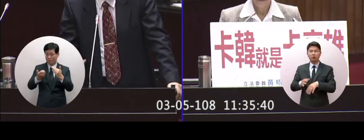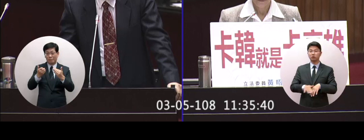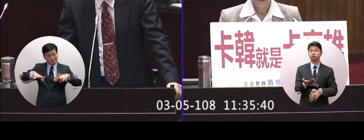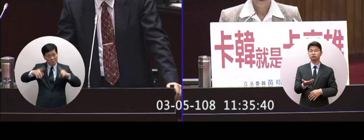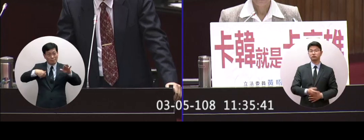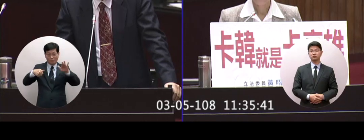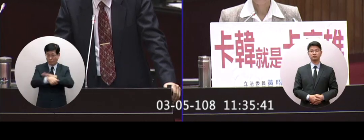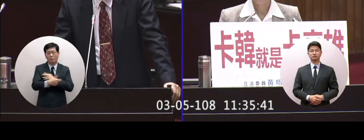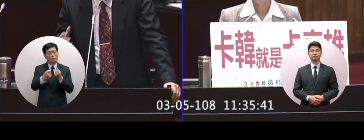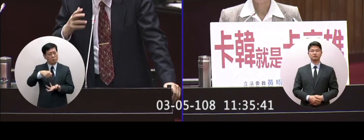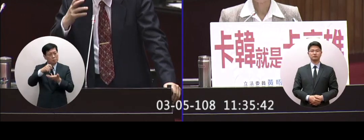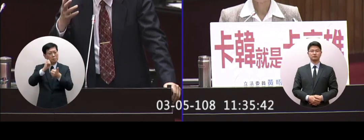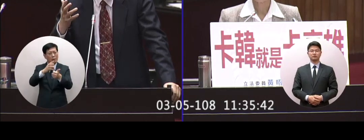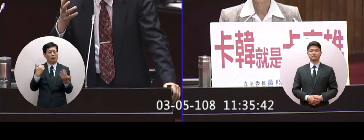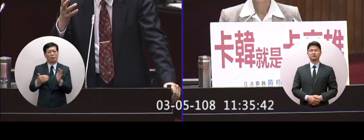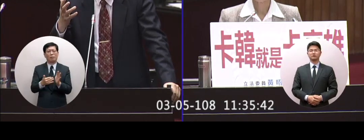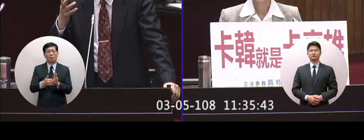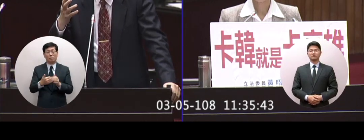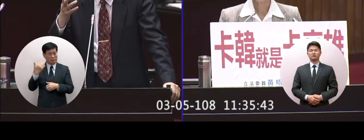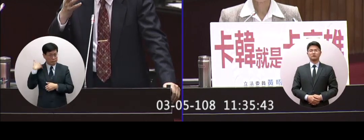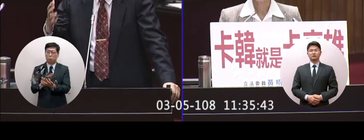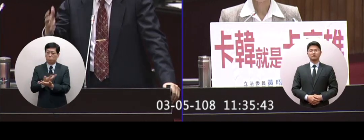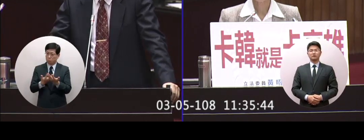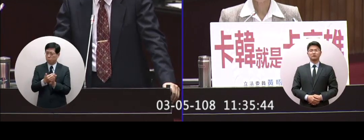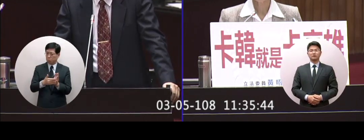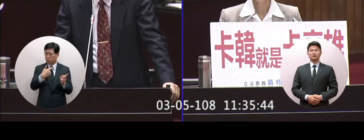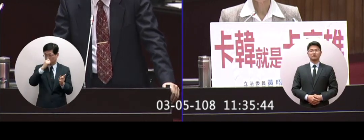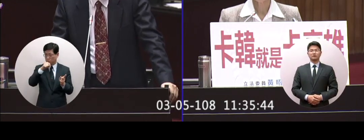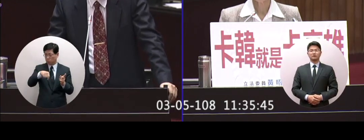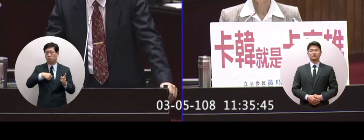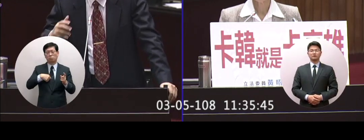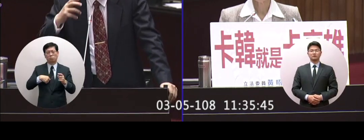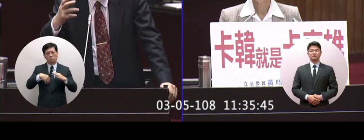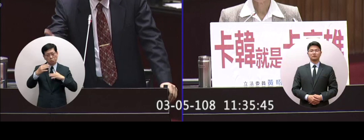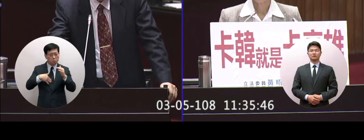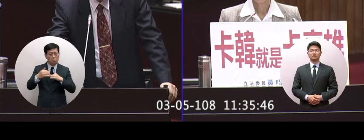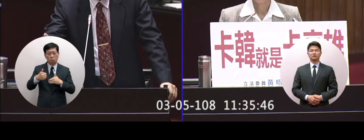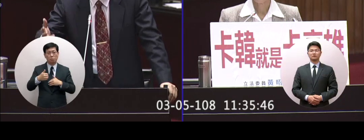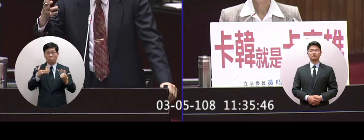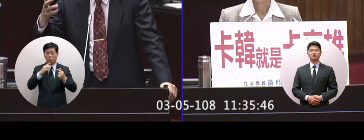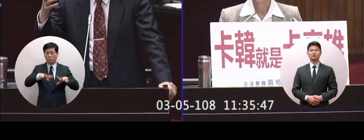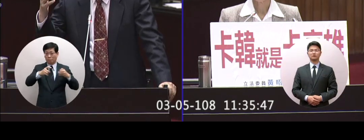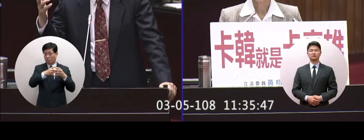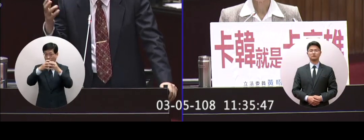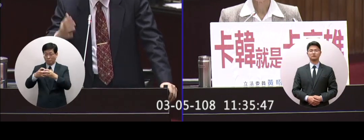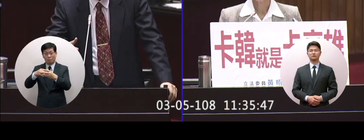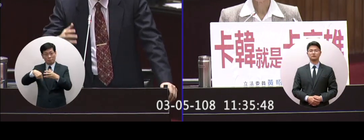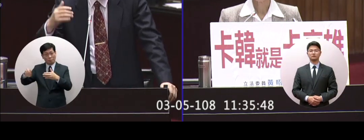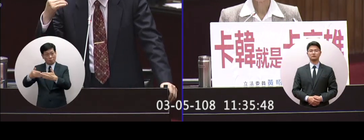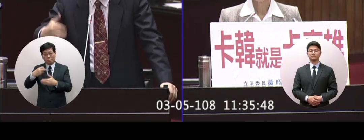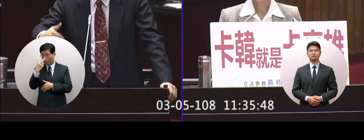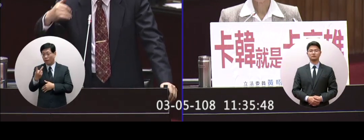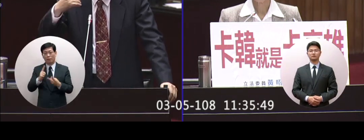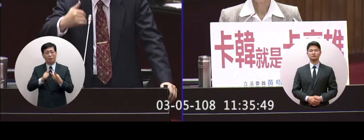始进来的时候，我已经提到说，我们先前充分沟通，这是一个很好的战略协同，包括他首发团以及他将来要去的，